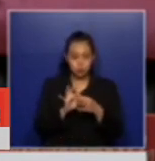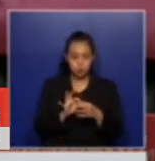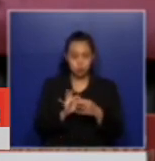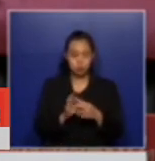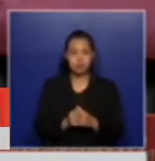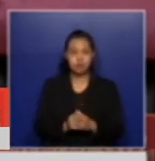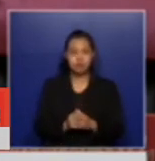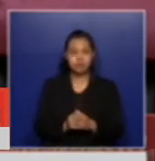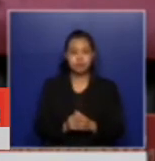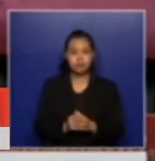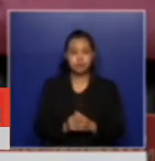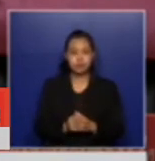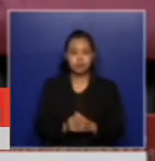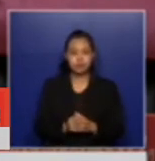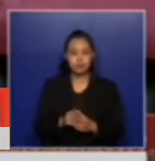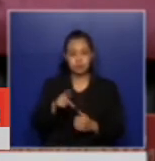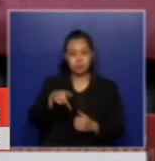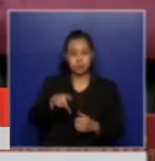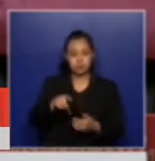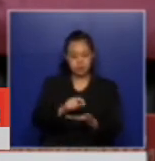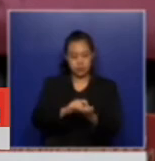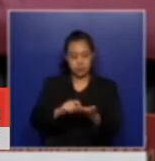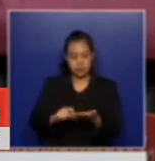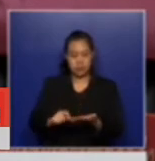ที่มีต่อร่างพระราชบัญญัติฉบับ